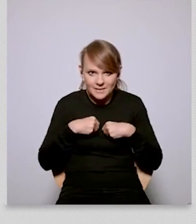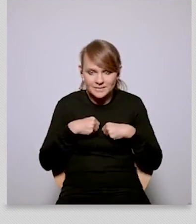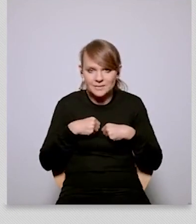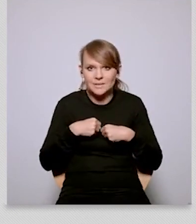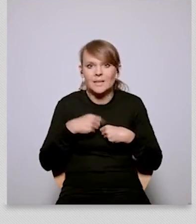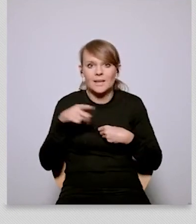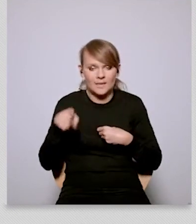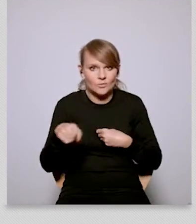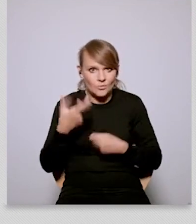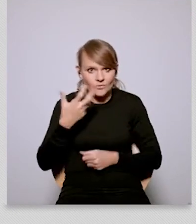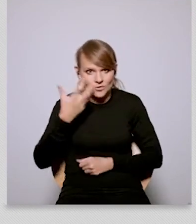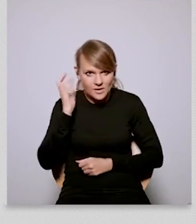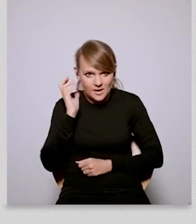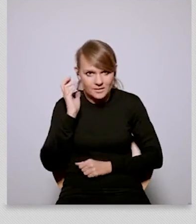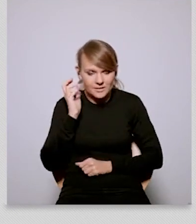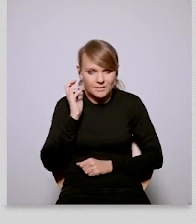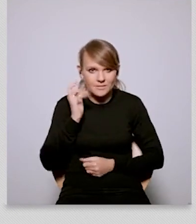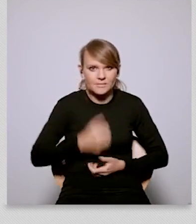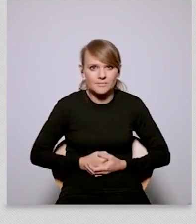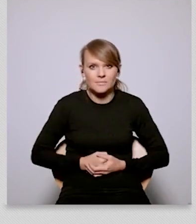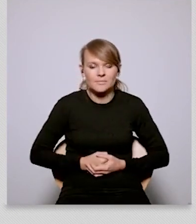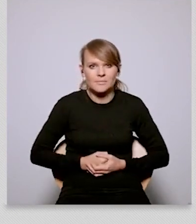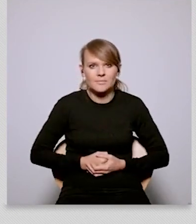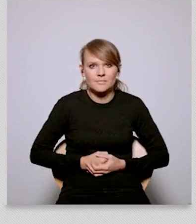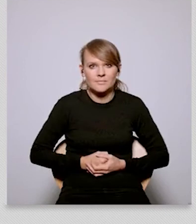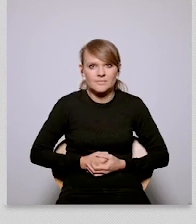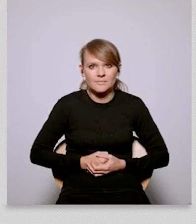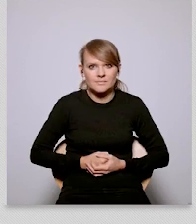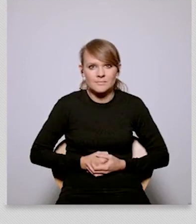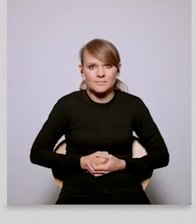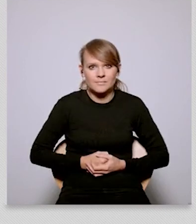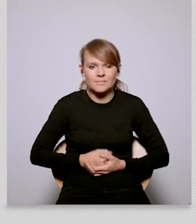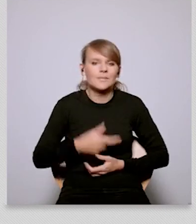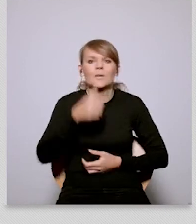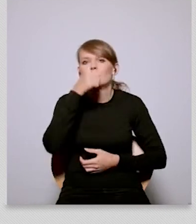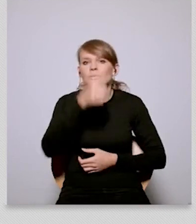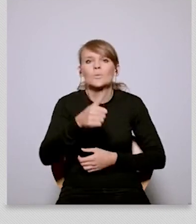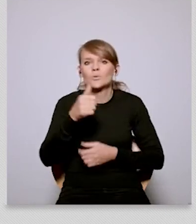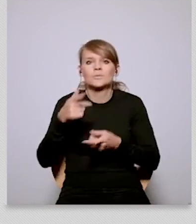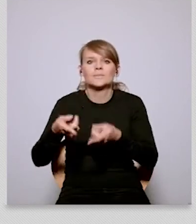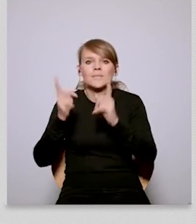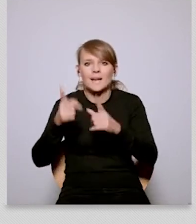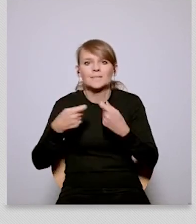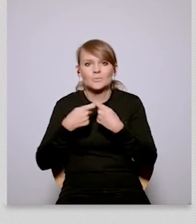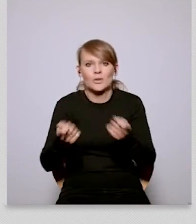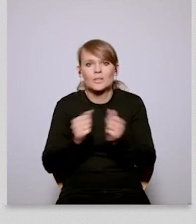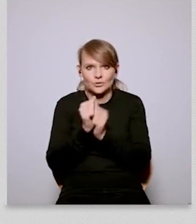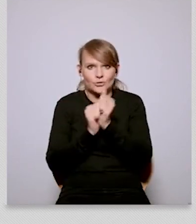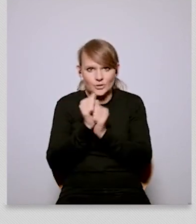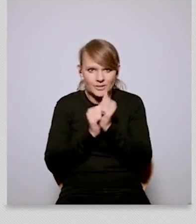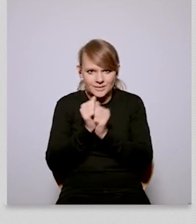w Czechach to nie można zakazywać sprzedaży silników